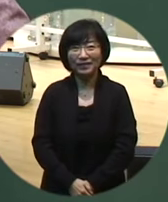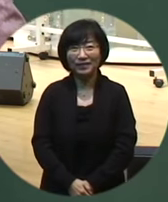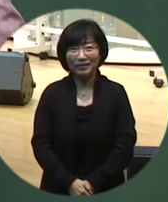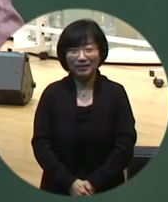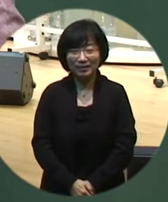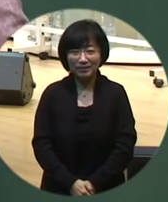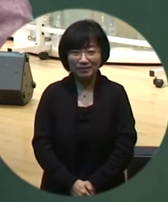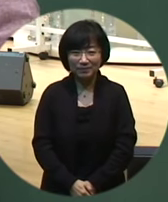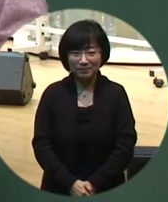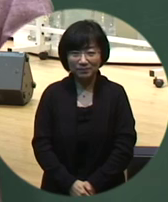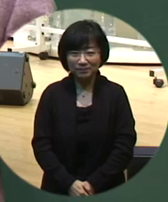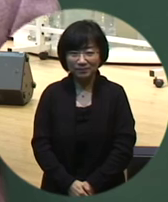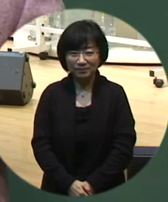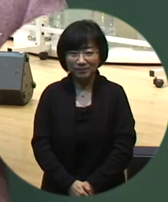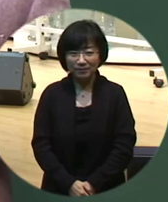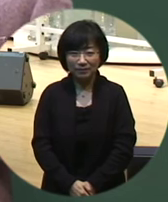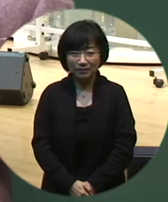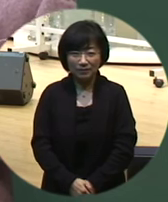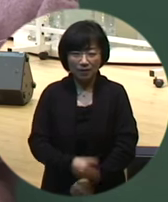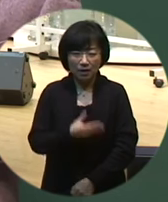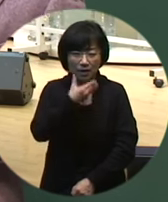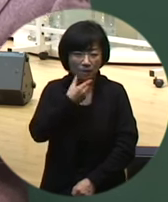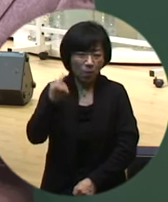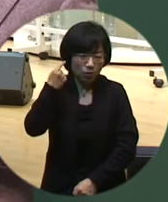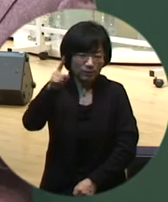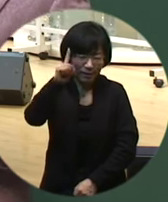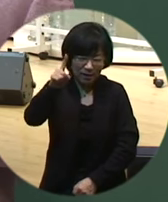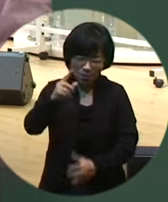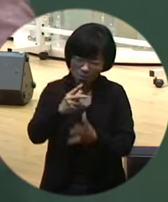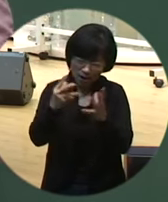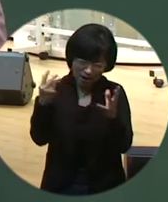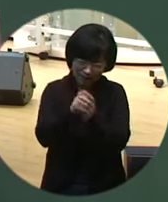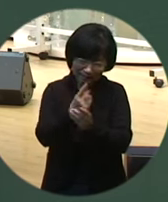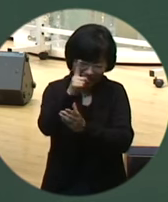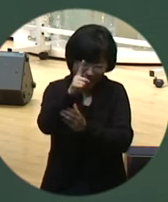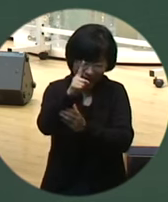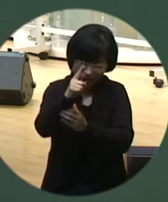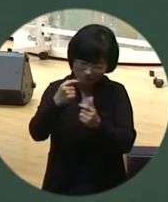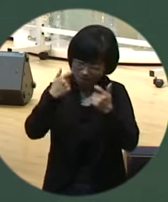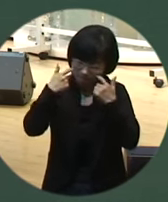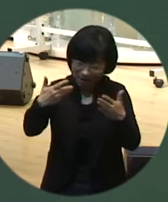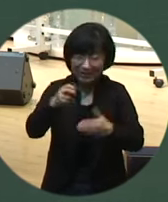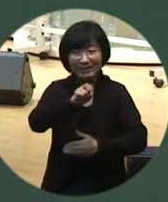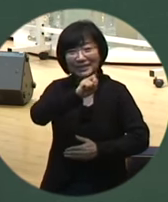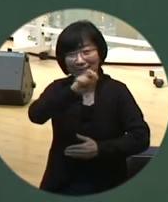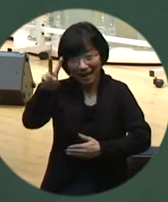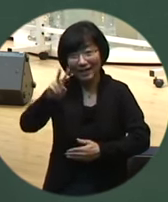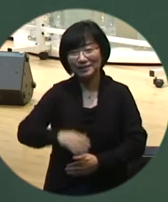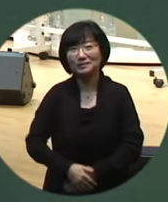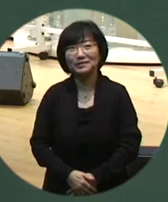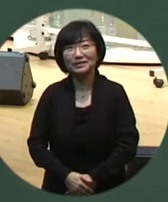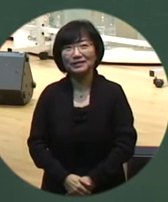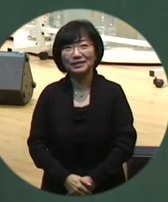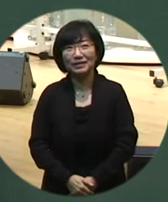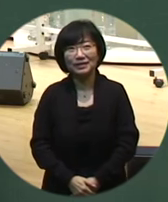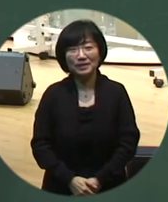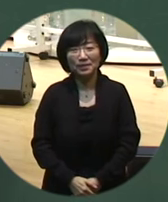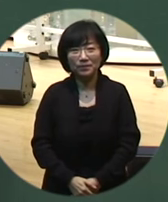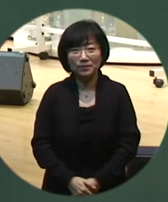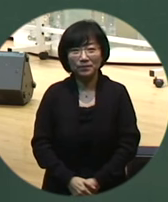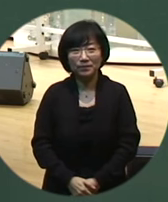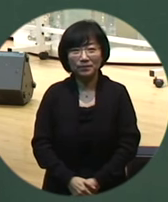나면 여러분 큰일 납니다. If you don't come to this conclusion, you'll be in big trouble. 이 결론이 나지 않냐면 혹시